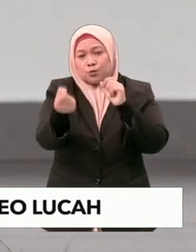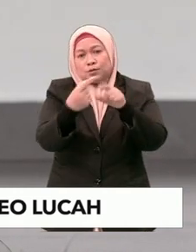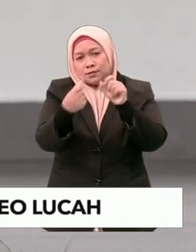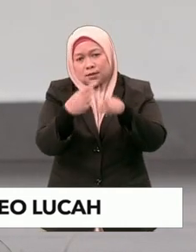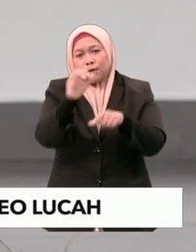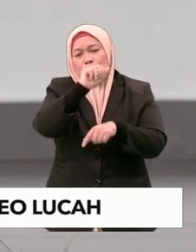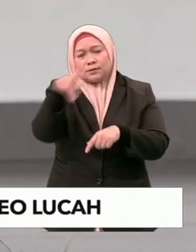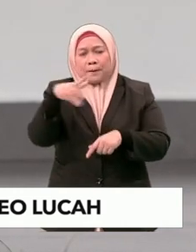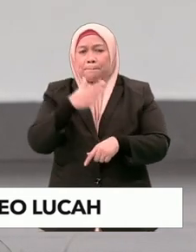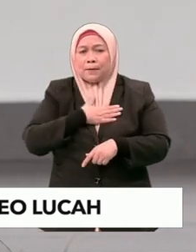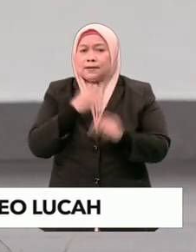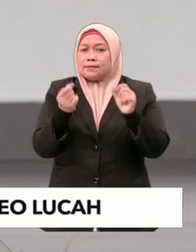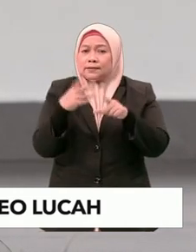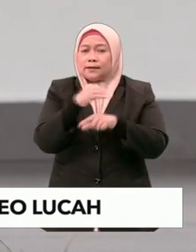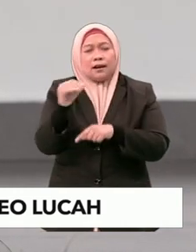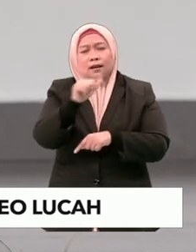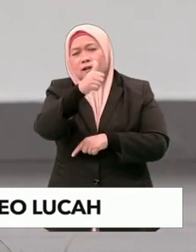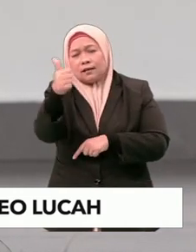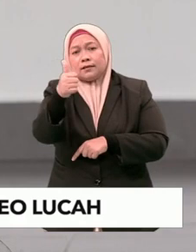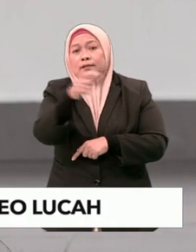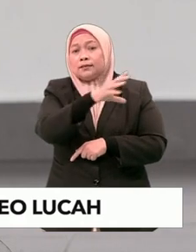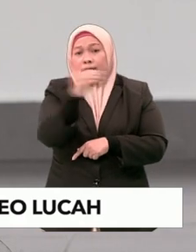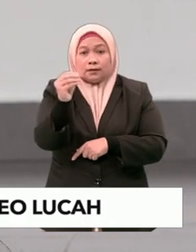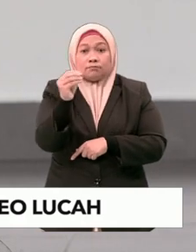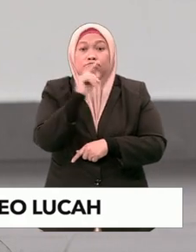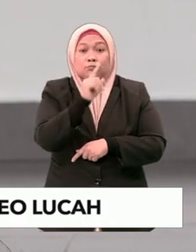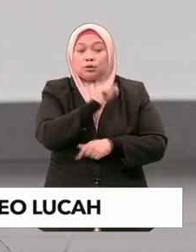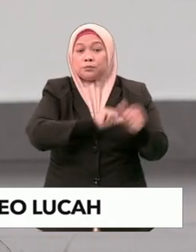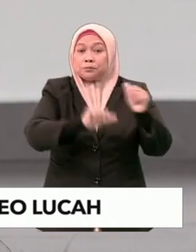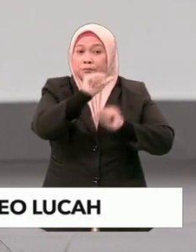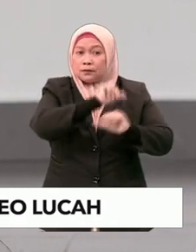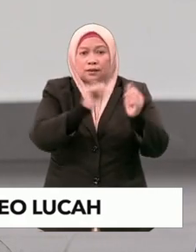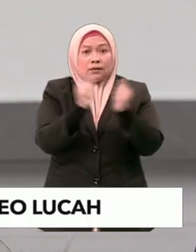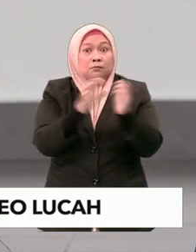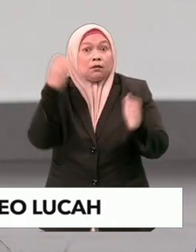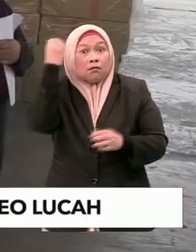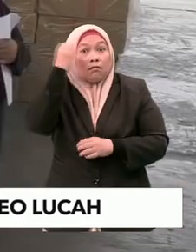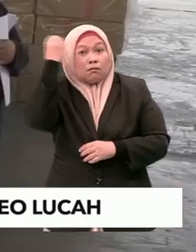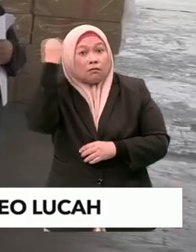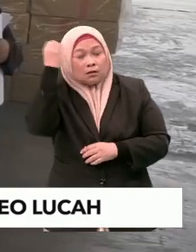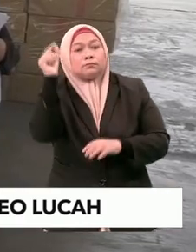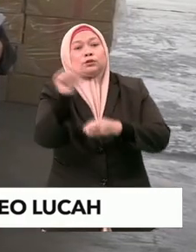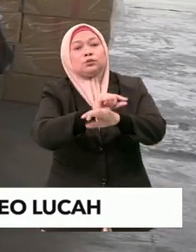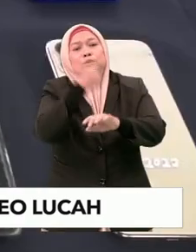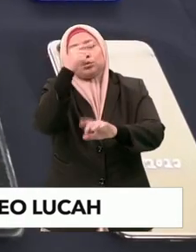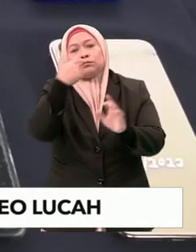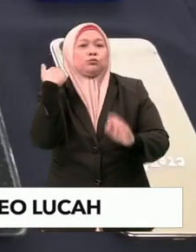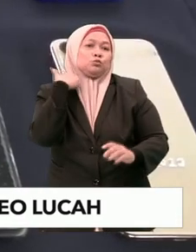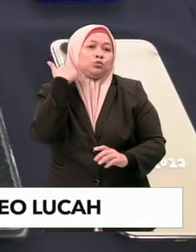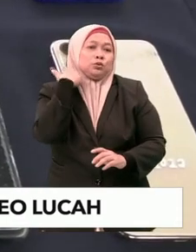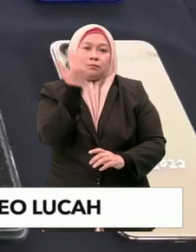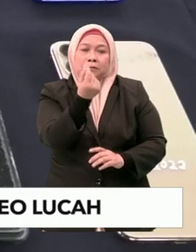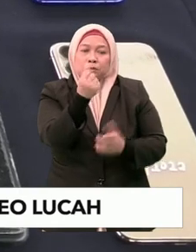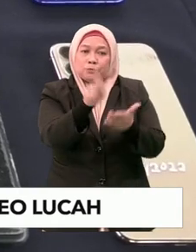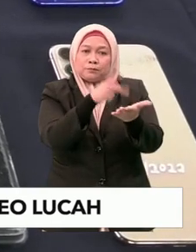my chat dan lain yang mana dan kemudian digunakan untuk memeras Ubud